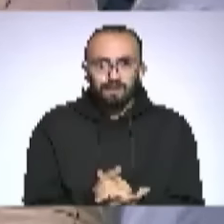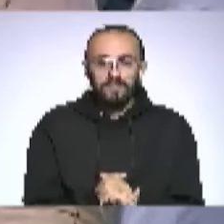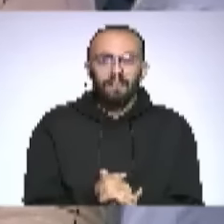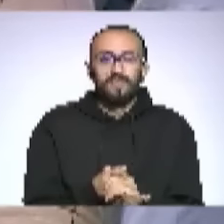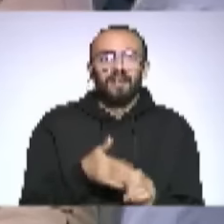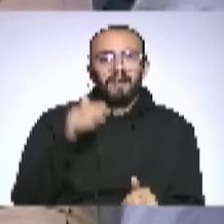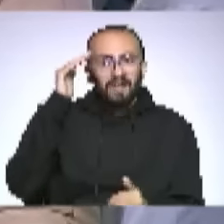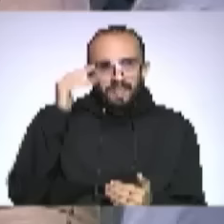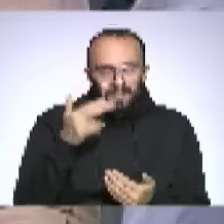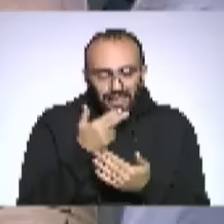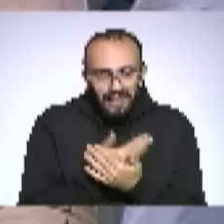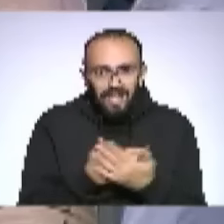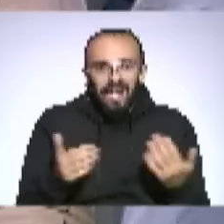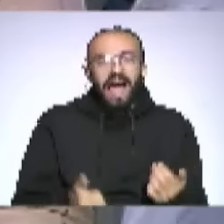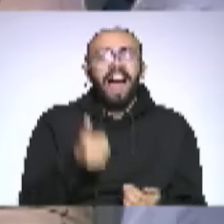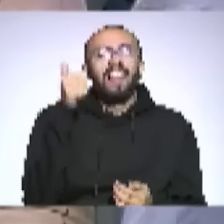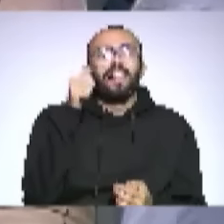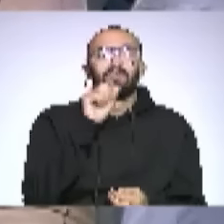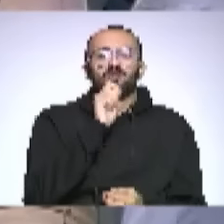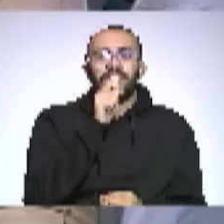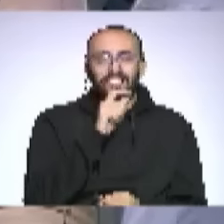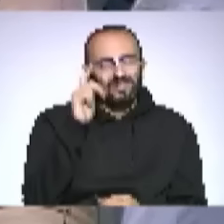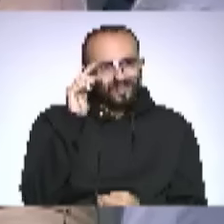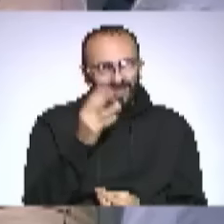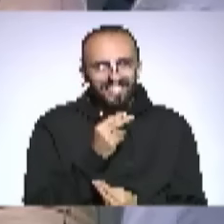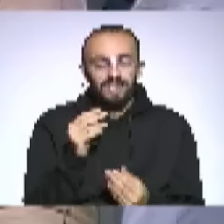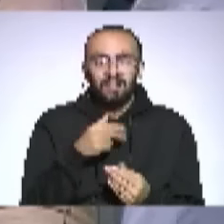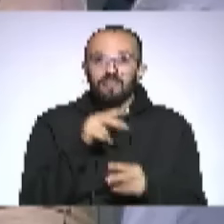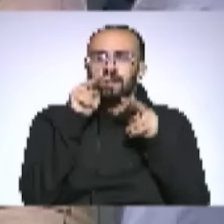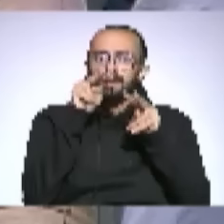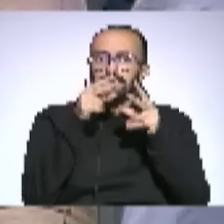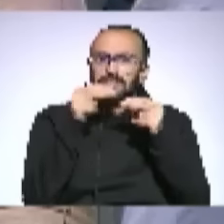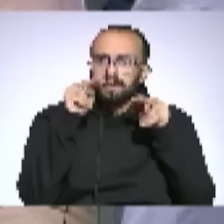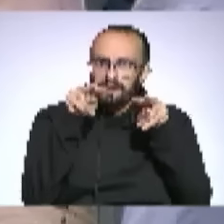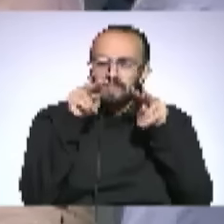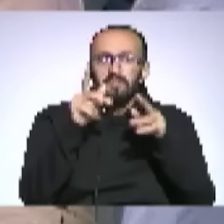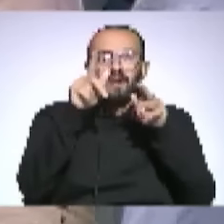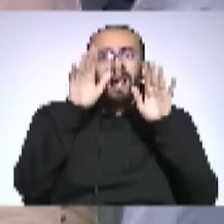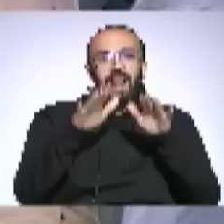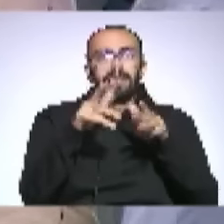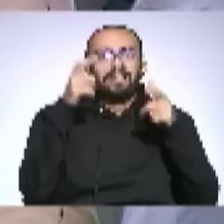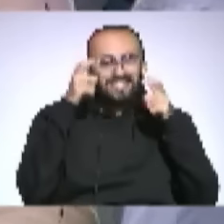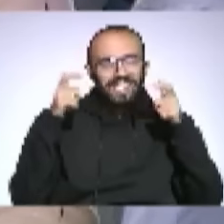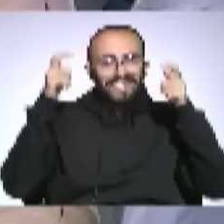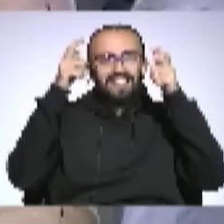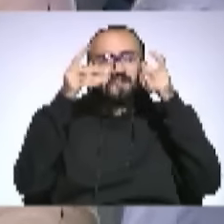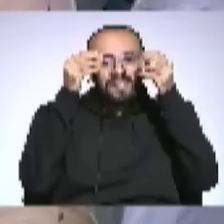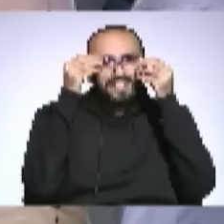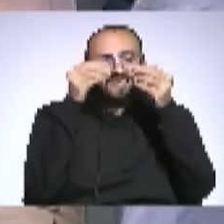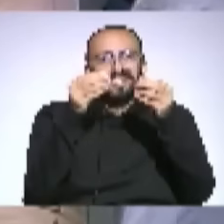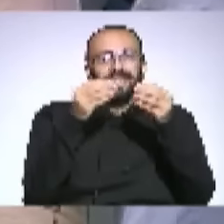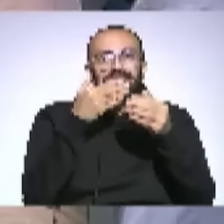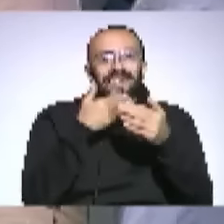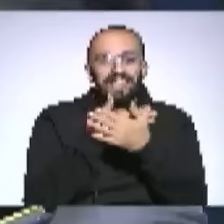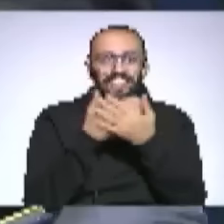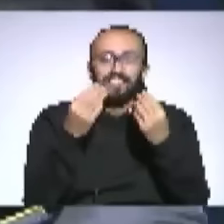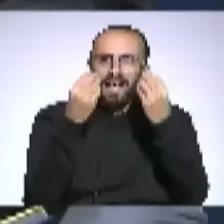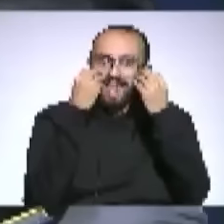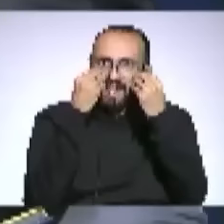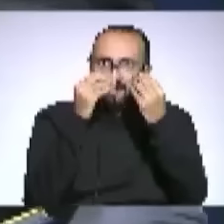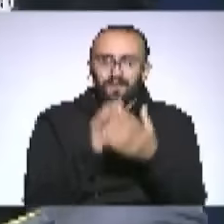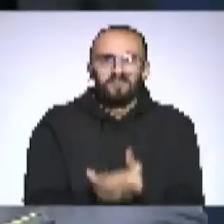مذيعه شكرا انا بحب البرنامج جدا وبتابع باستمرار ربنا يخلي لنا سيدنا ويدي لله عمر متشال الح عشان يرشدنا ويعلمنا